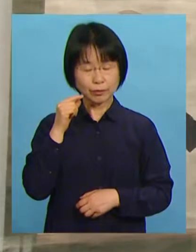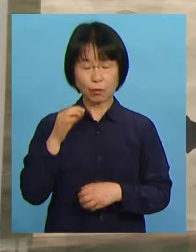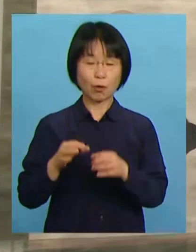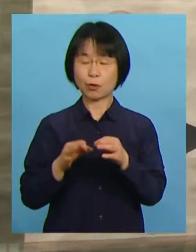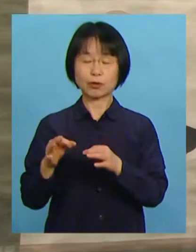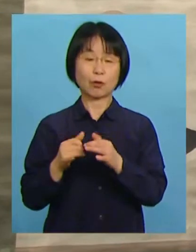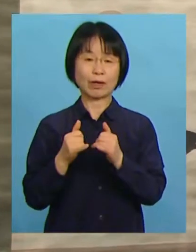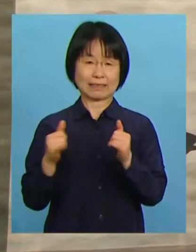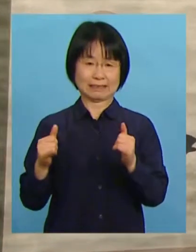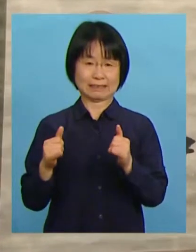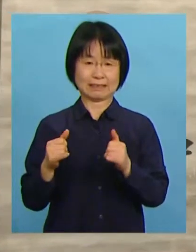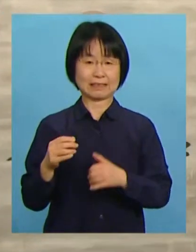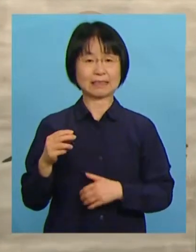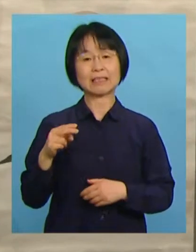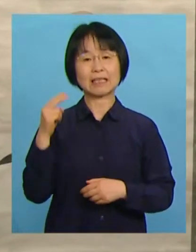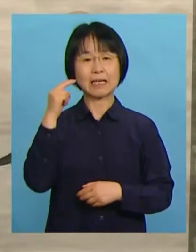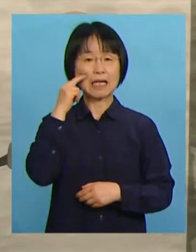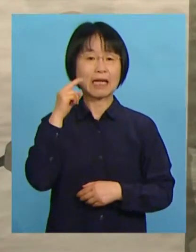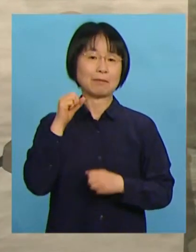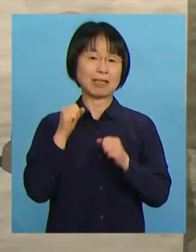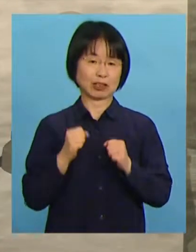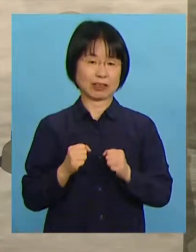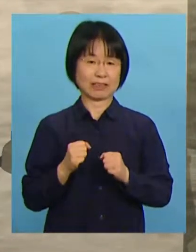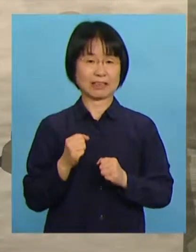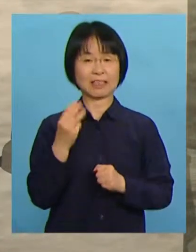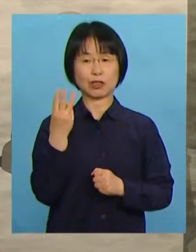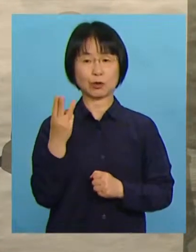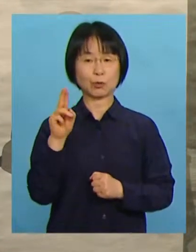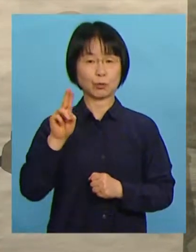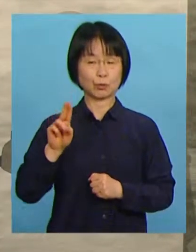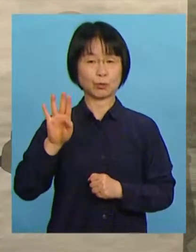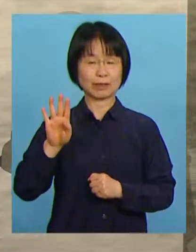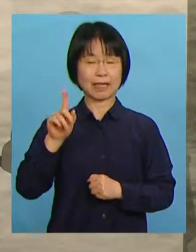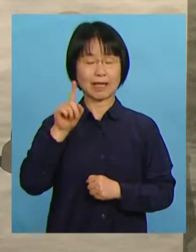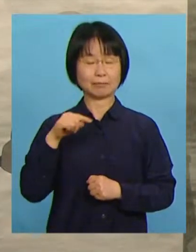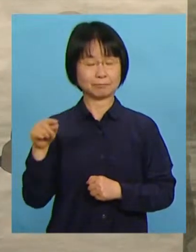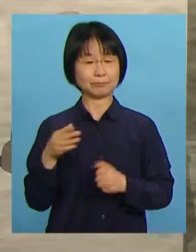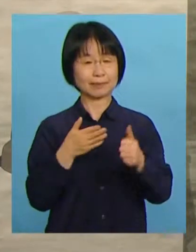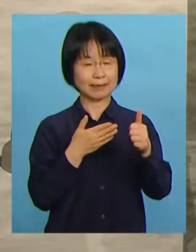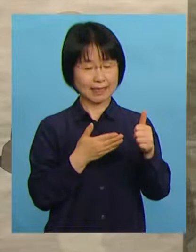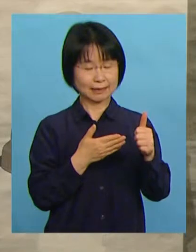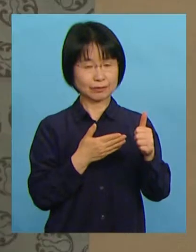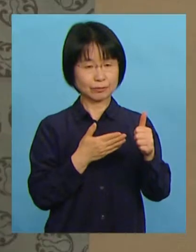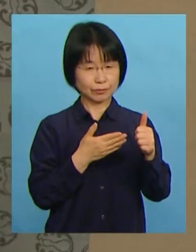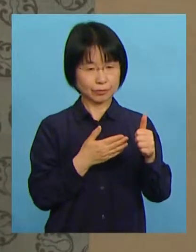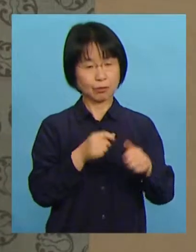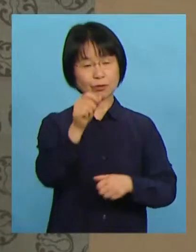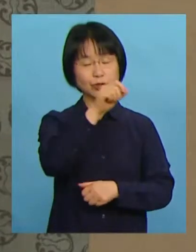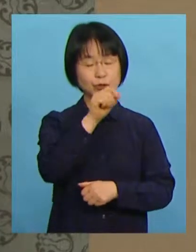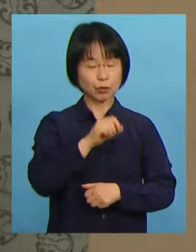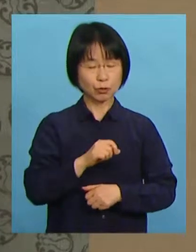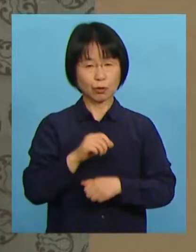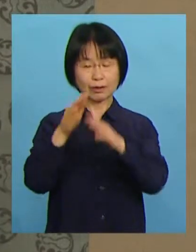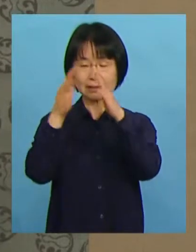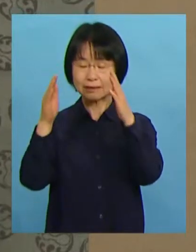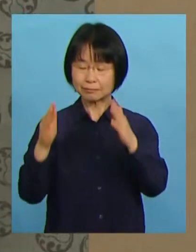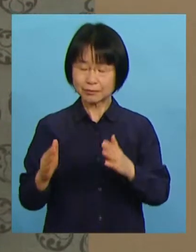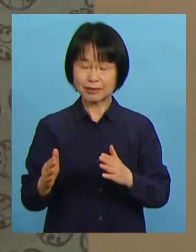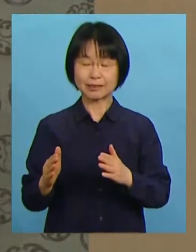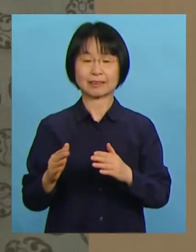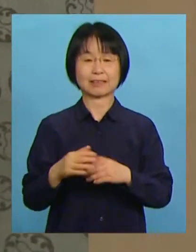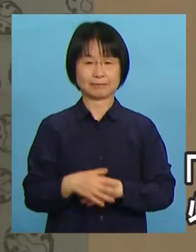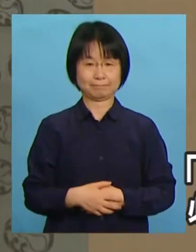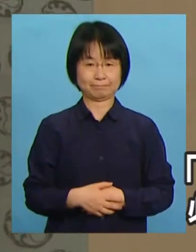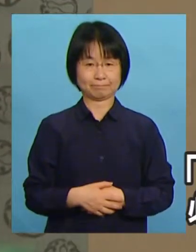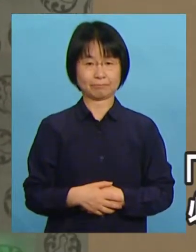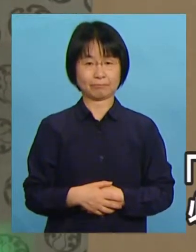井有賢さんの直筆の書と、そして肖像画が描かれています。この、書